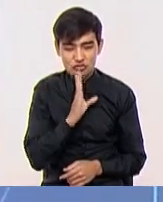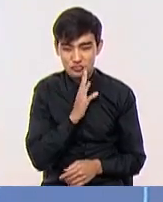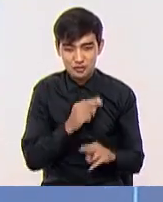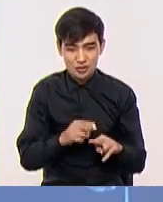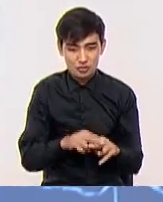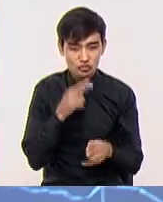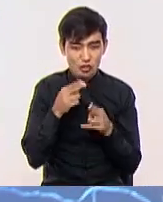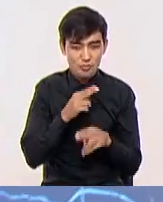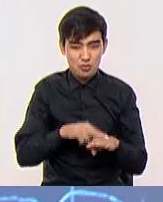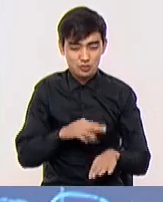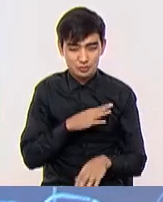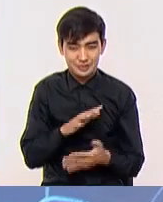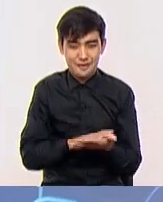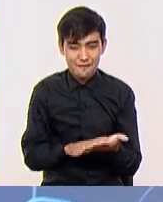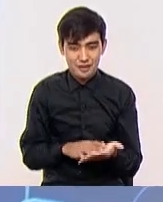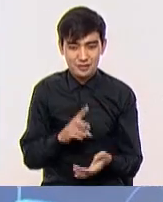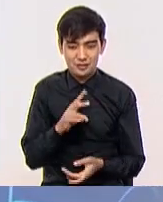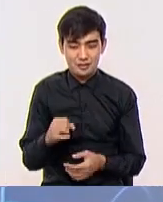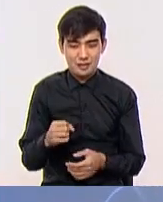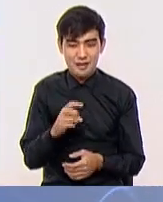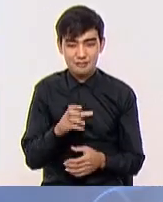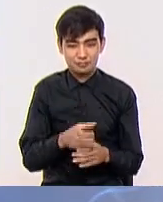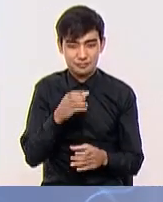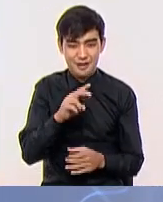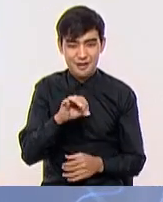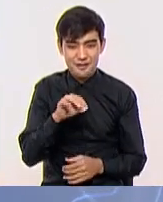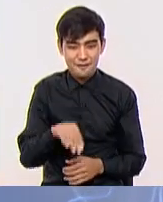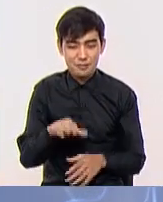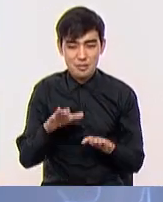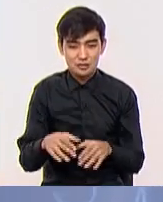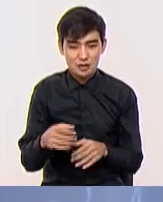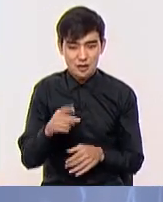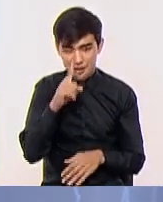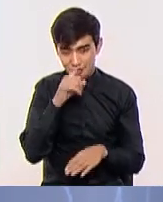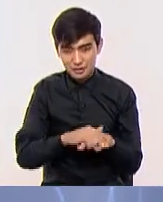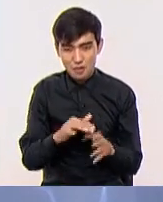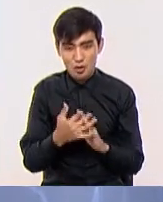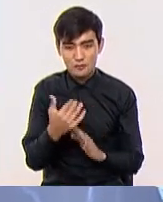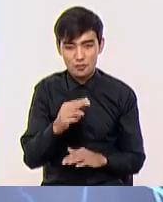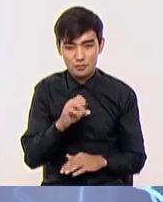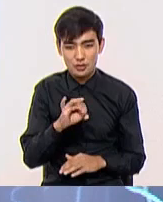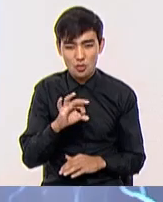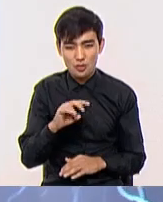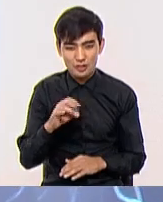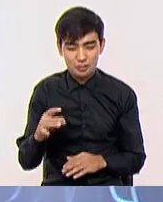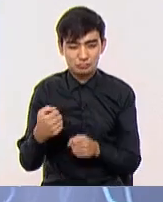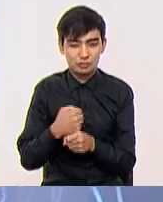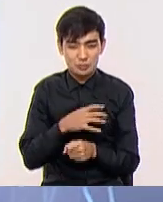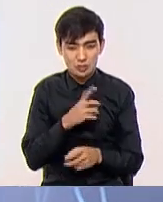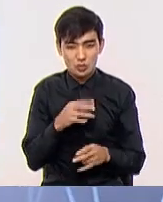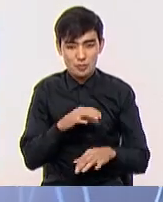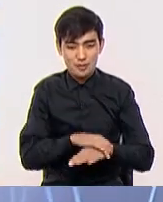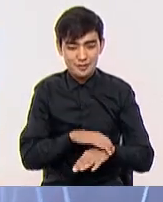женщина обратилась в полицию с заявлением о нападении в лифте. Она уверяла, что аким села Пионерская ее избил, а в